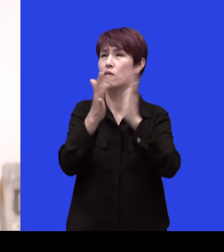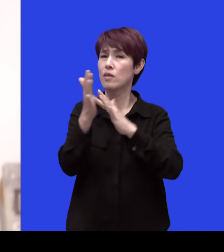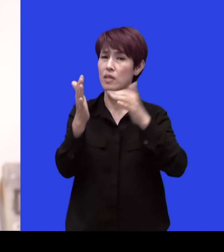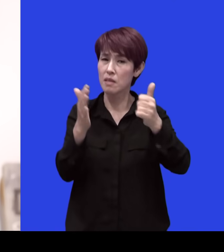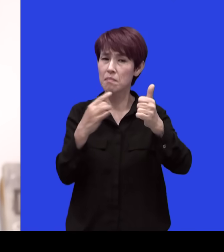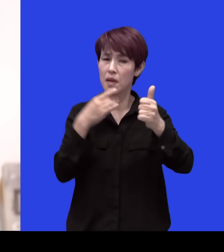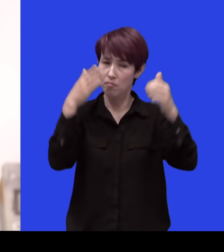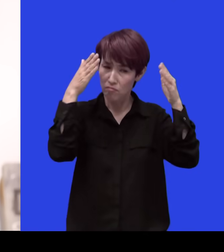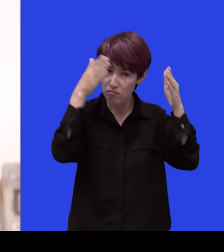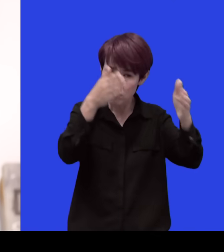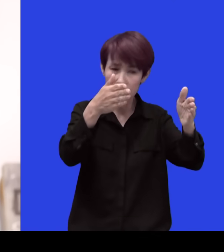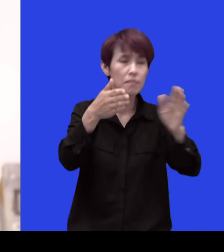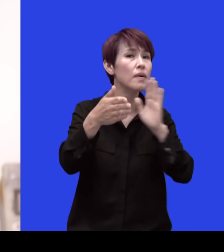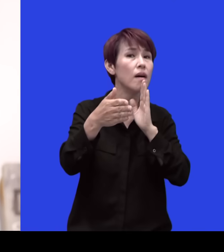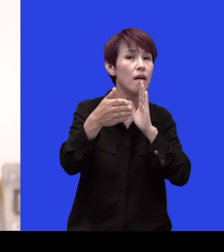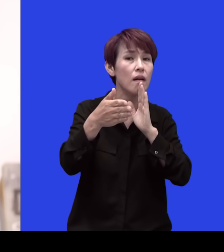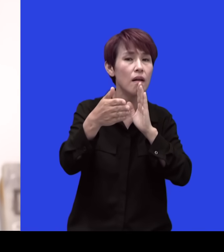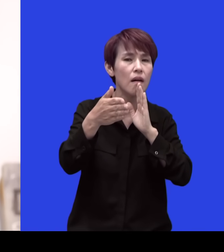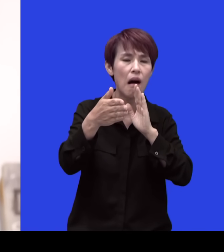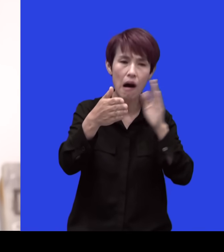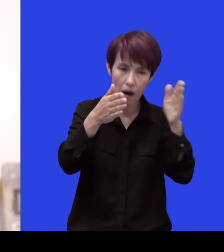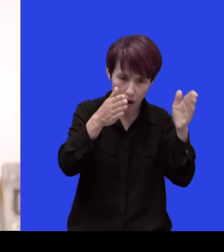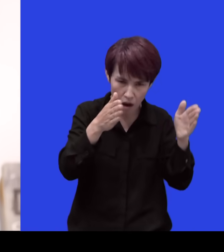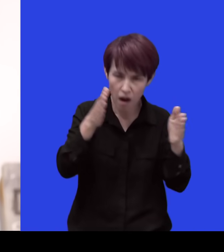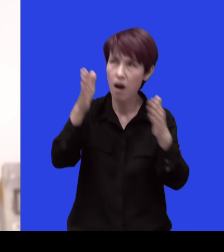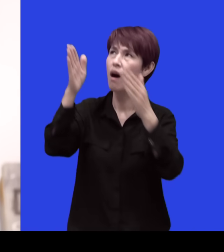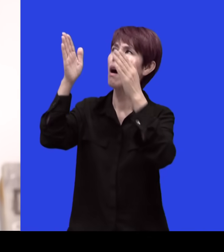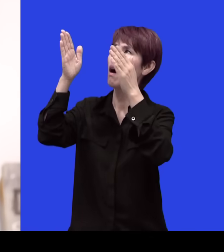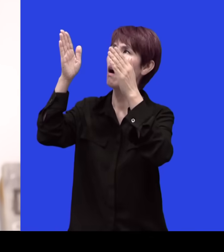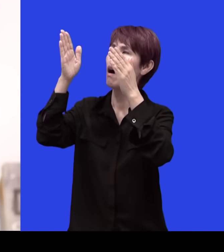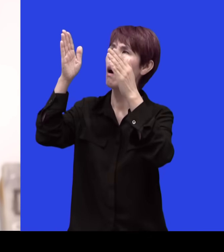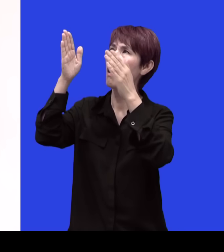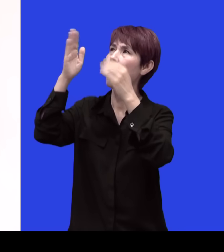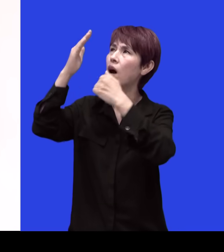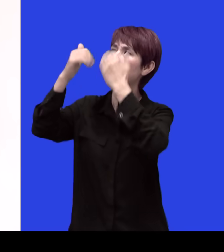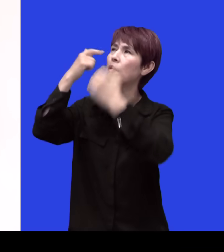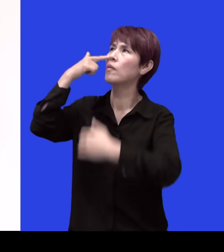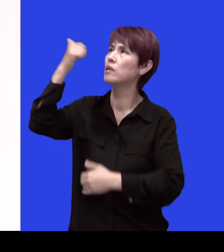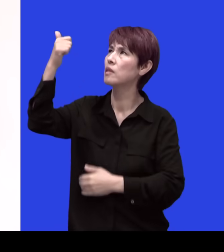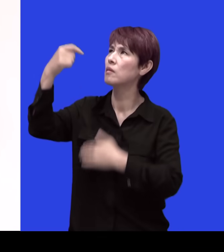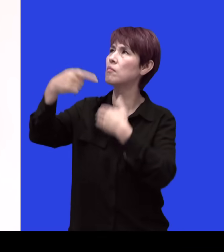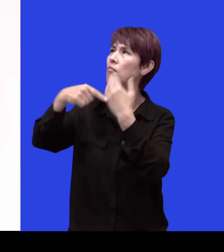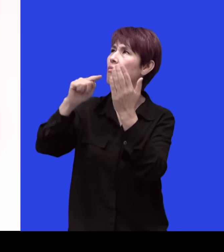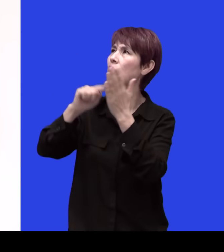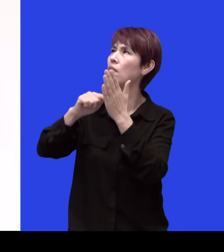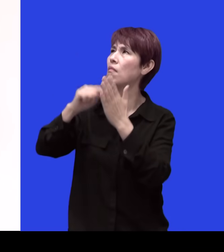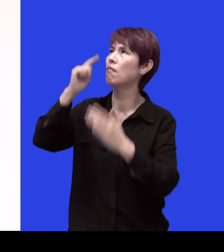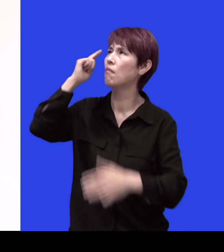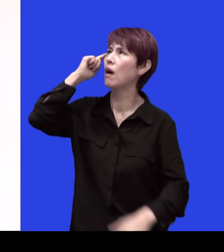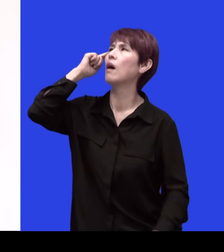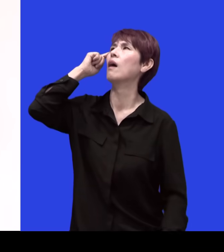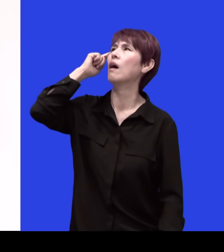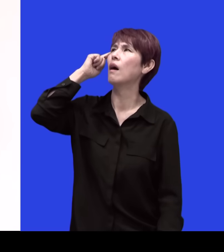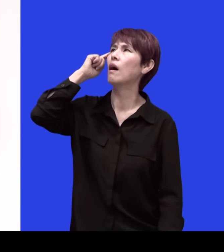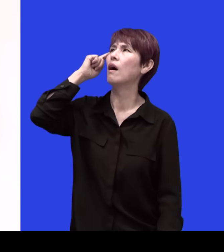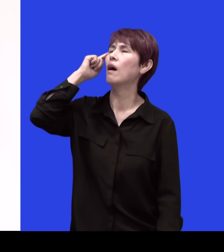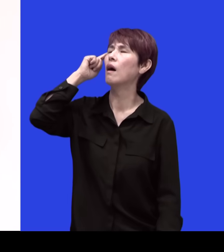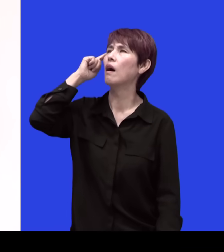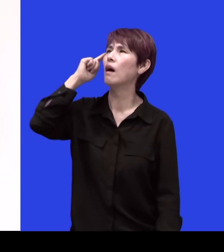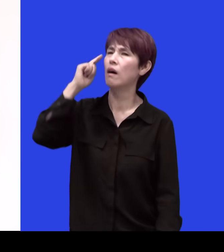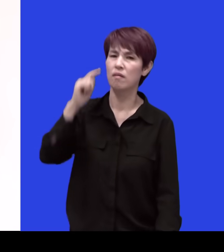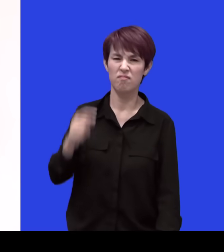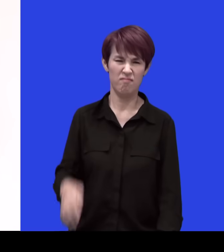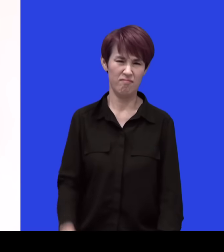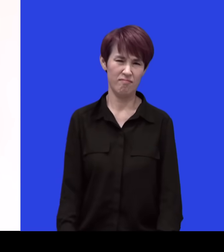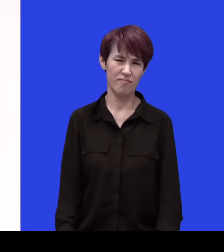중점으로 봤는데 그 아들을 외면하는 아버지의 마음이 뭐예요. 예. 내가 그래서